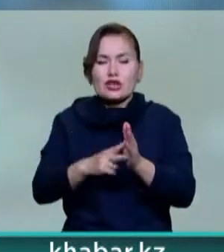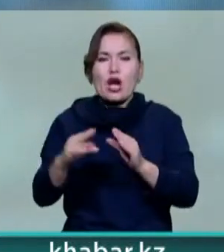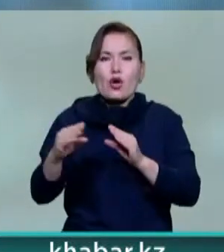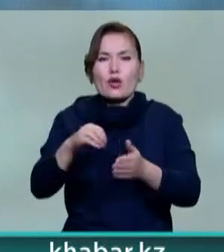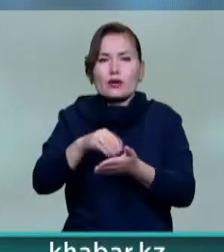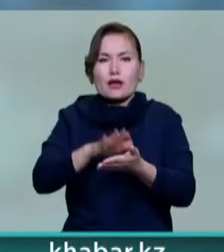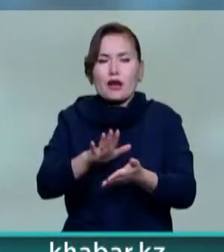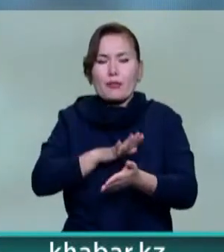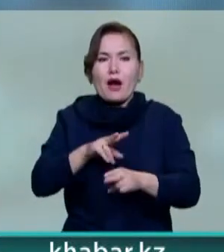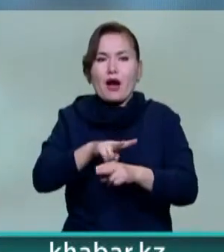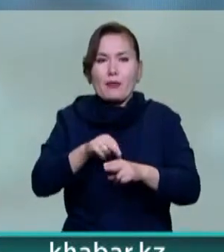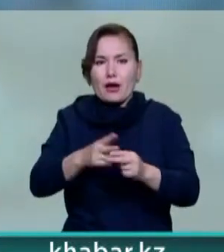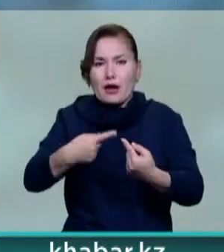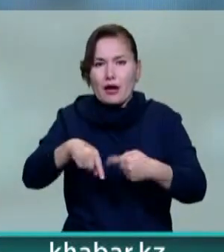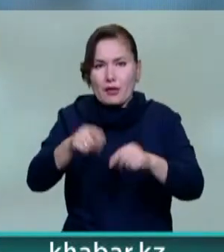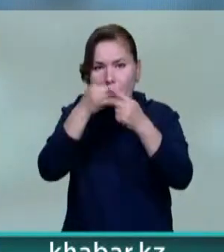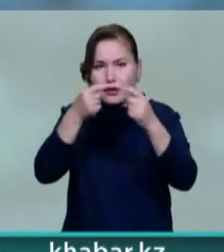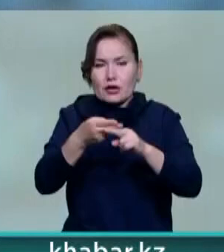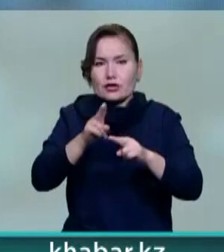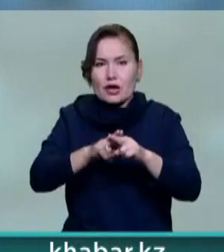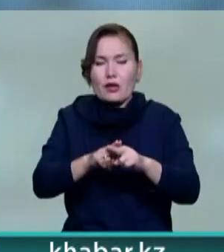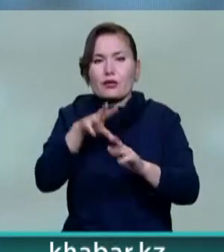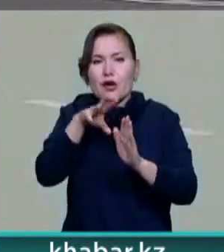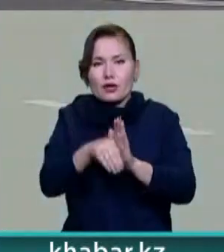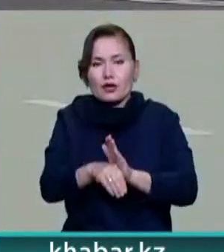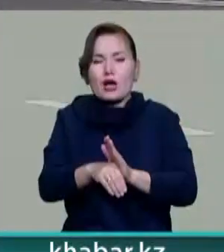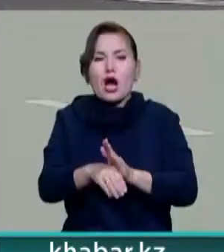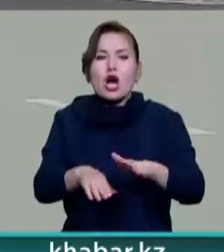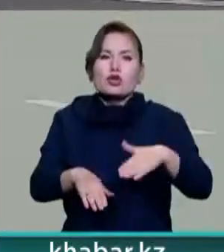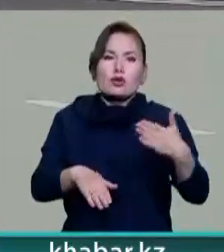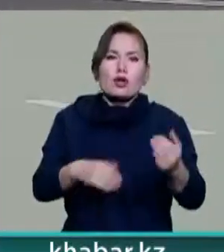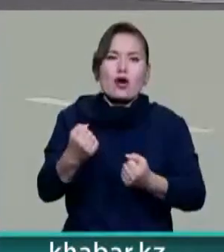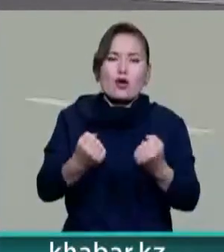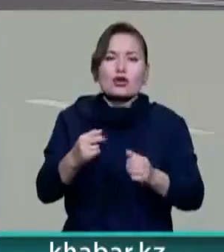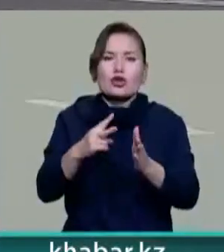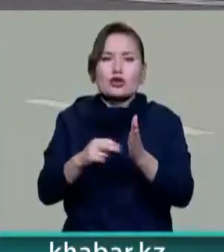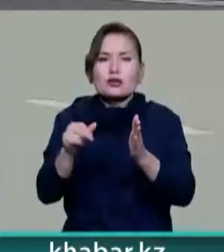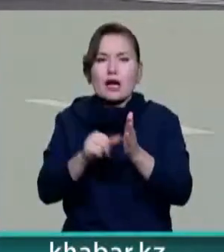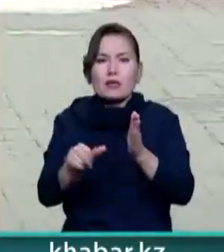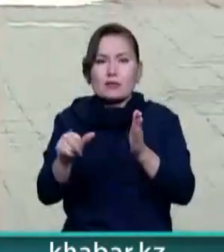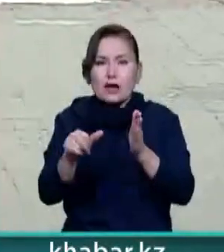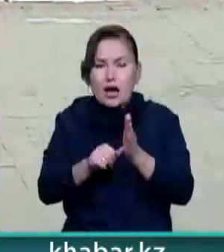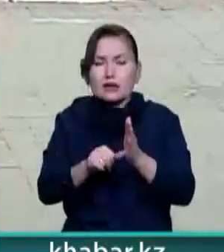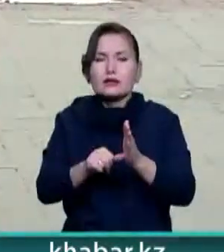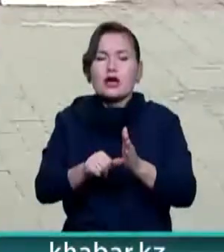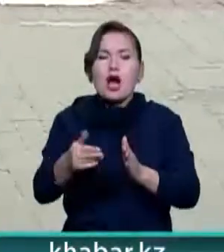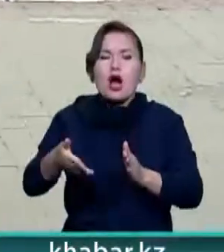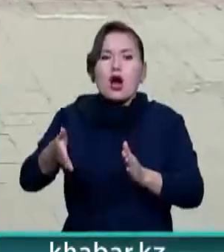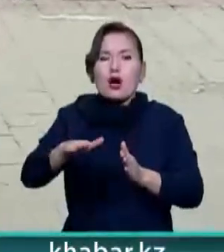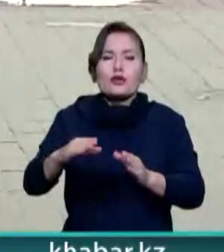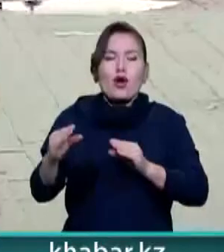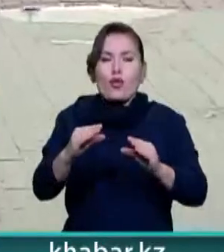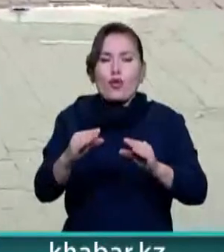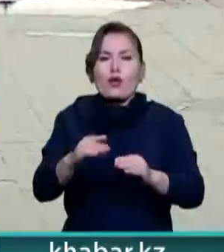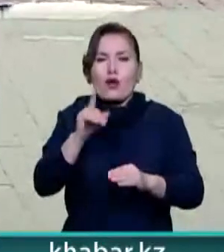туралы әкімшілік полиция басқармасы хабарлайды. Оның ішінде сол жақ рульді 776 көлік уақытша тіркеуде тұр.